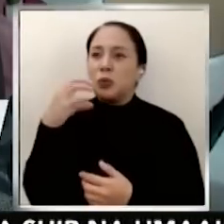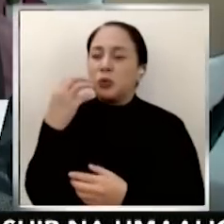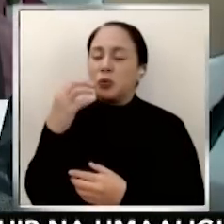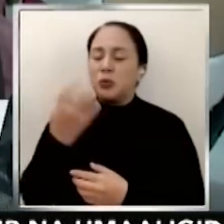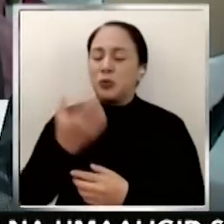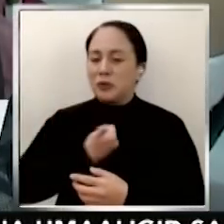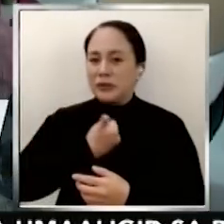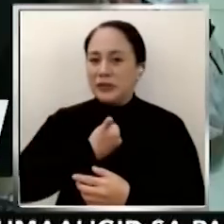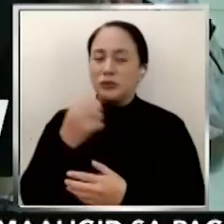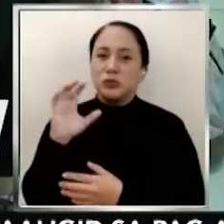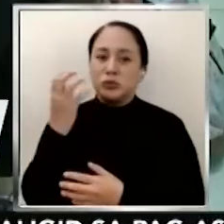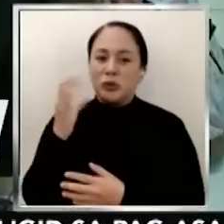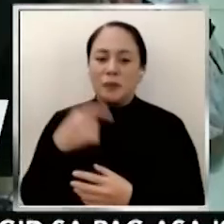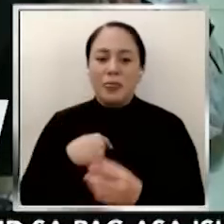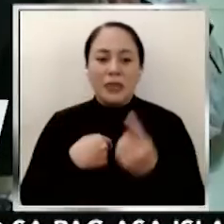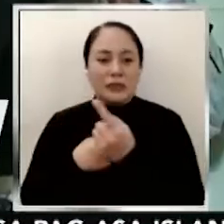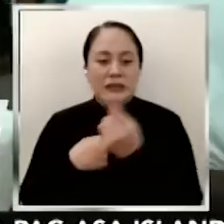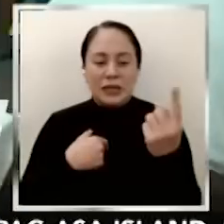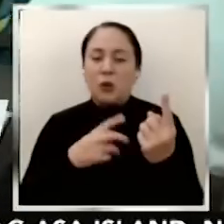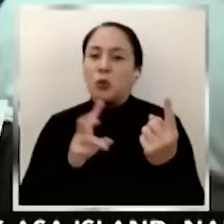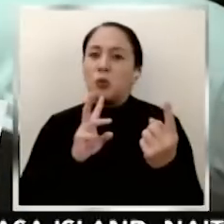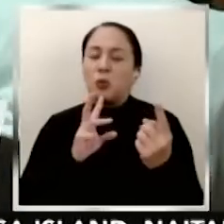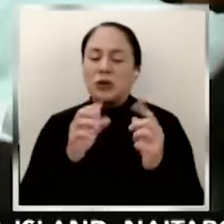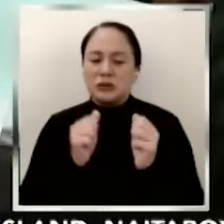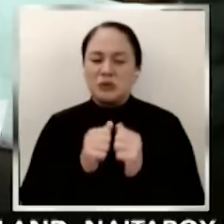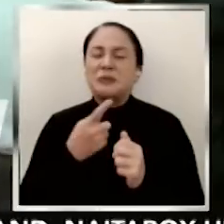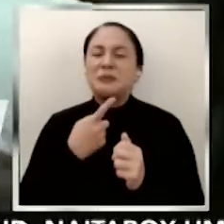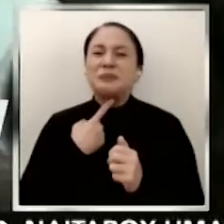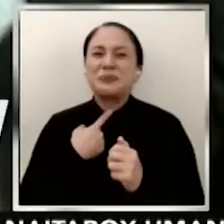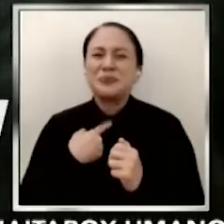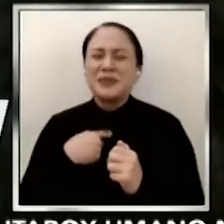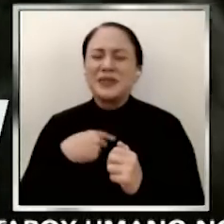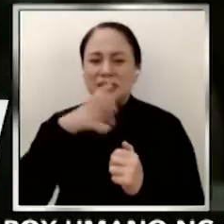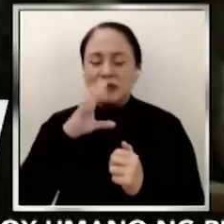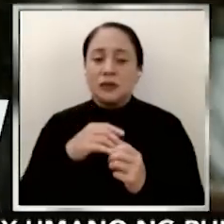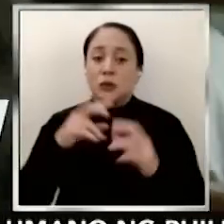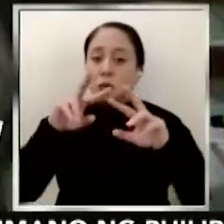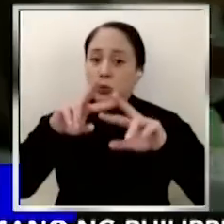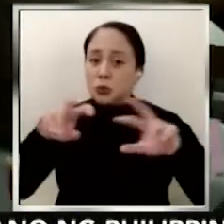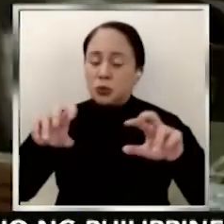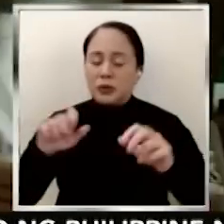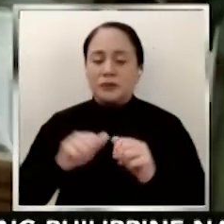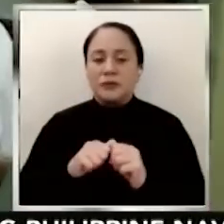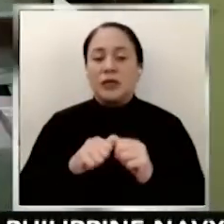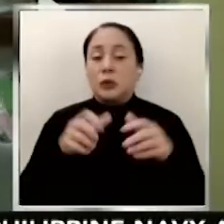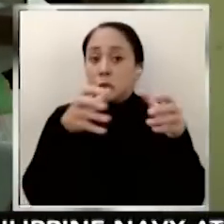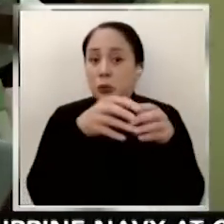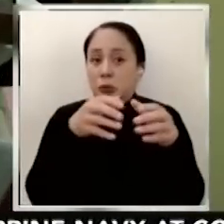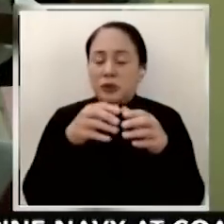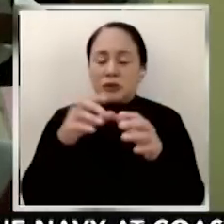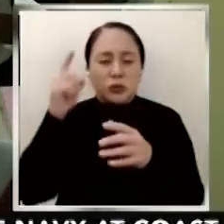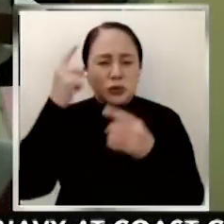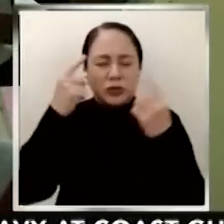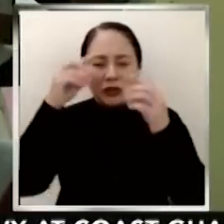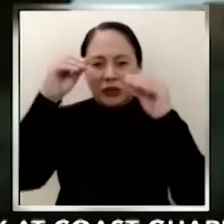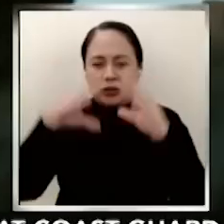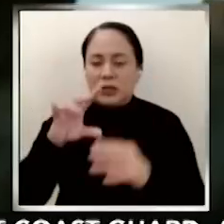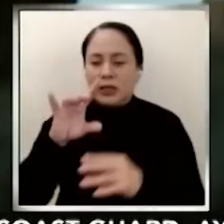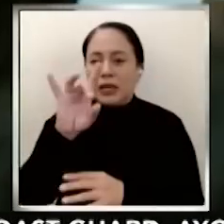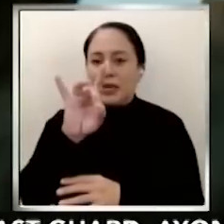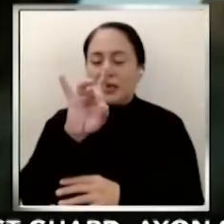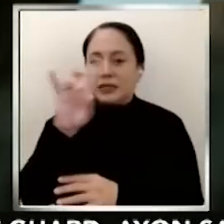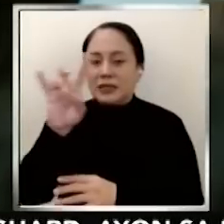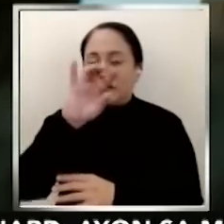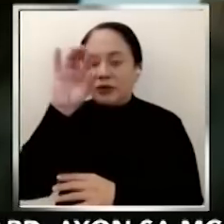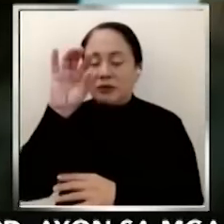meron siyempreng baong tubig, pamatid uhaw. Sa survey ng Alliance of Concerned Teachers, 87% ng mga teacher ang nagsabing